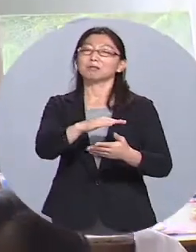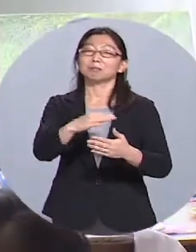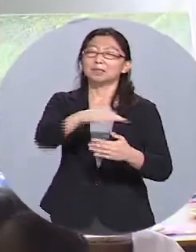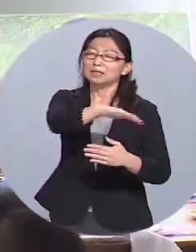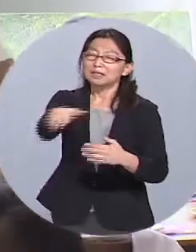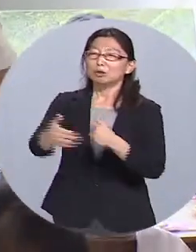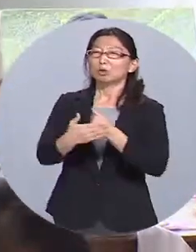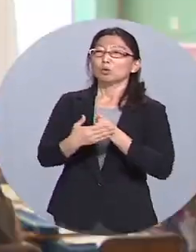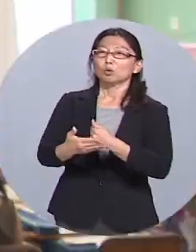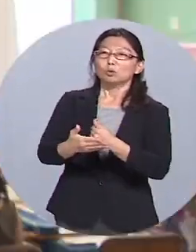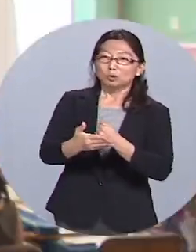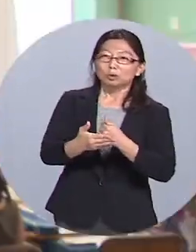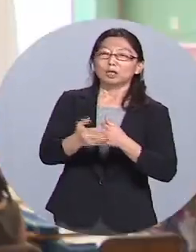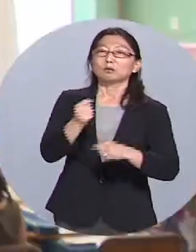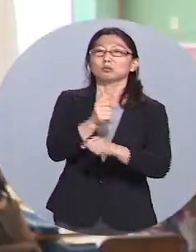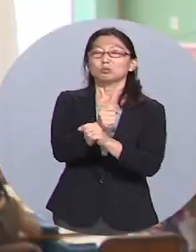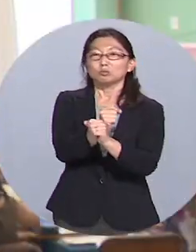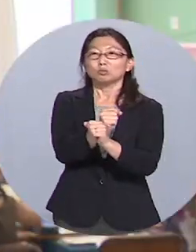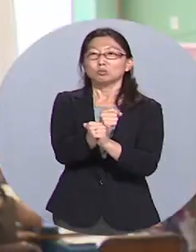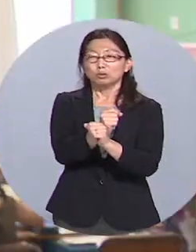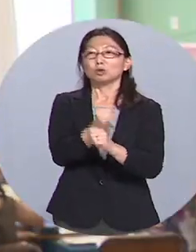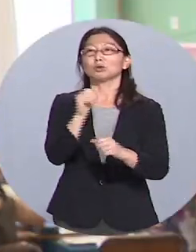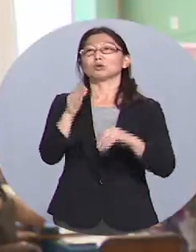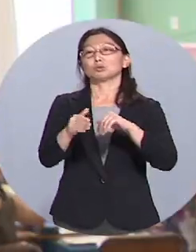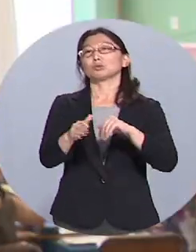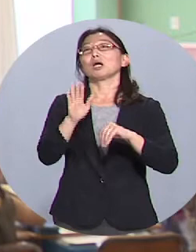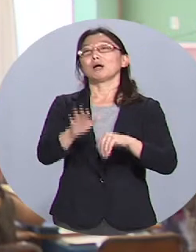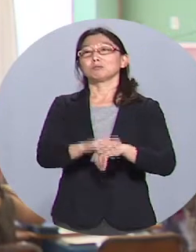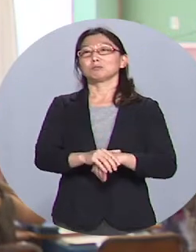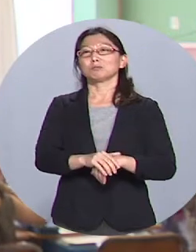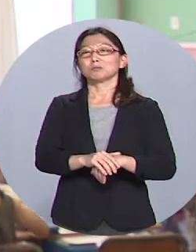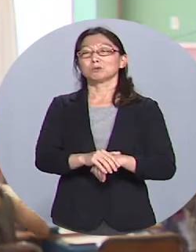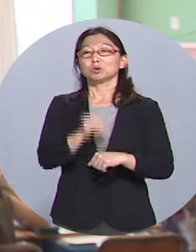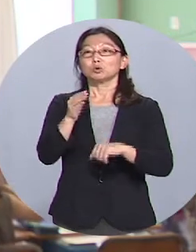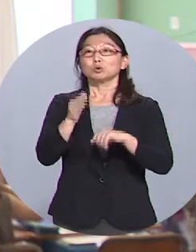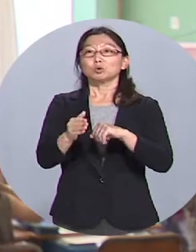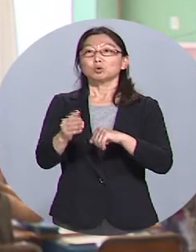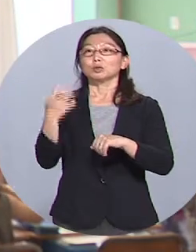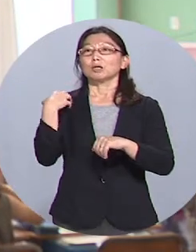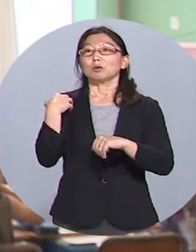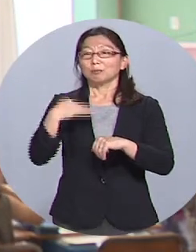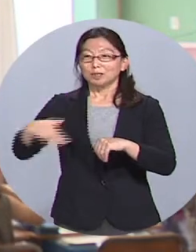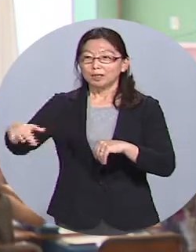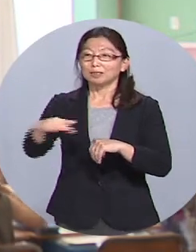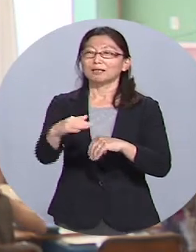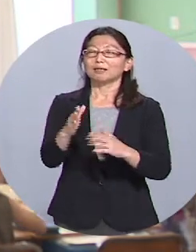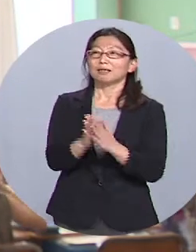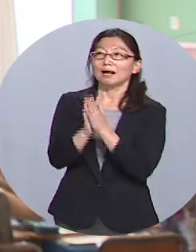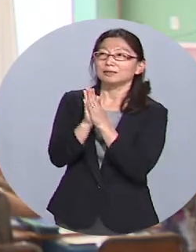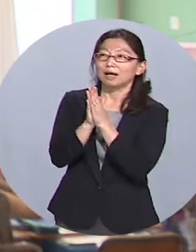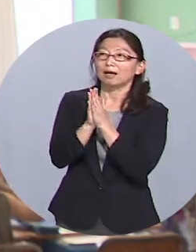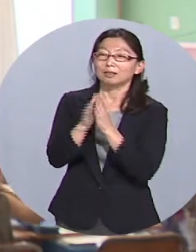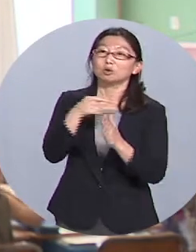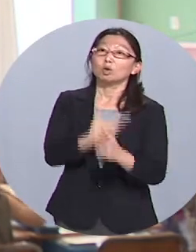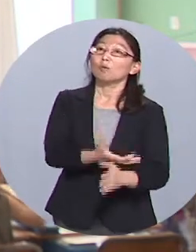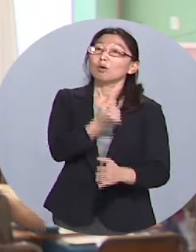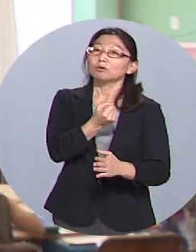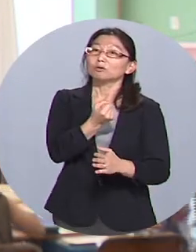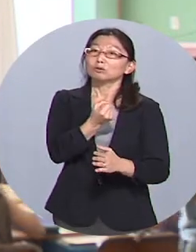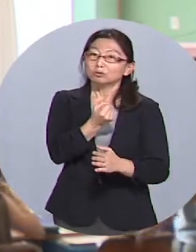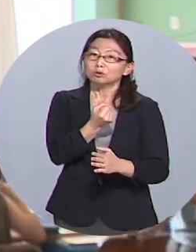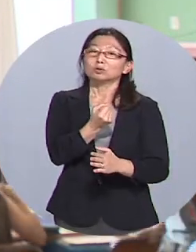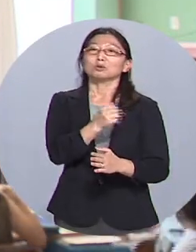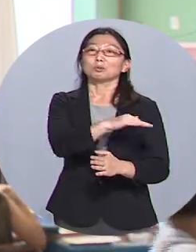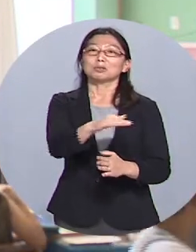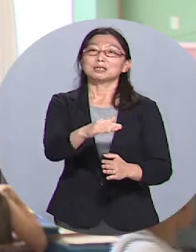できてるものなんですね。そういうね、あの作ってくれた人への感謝の気持ちとか食べ物に感謝をできるような子どもに育